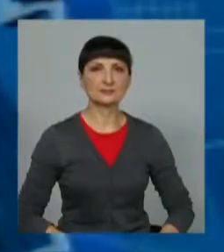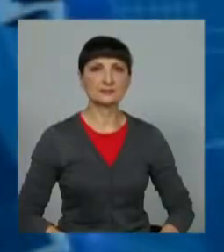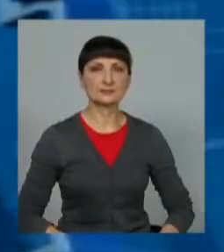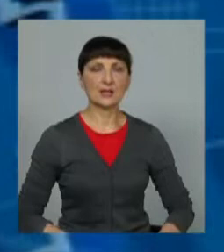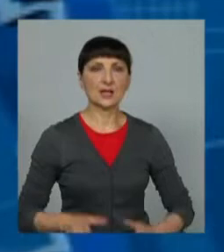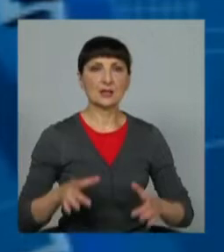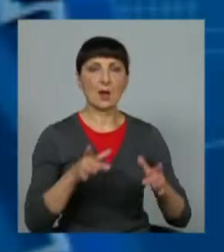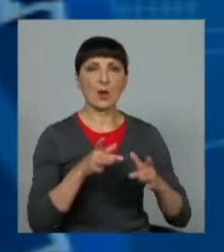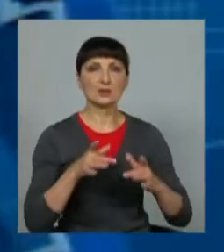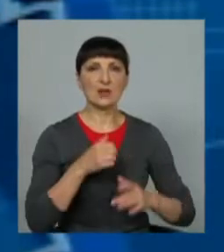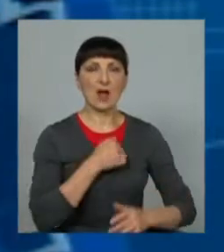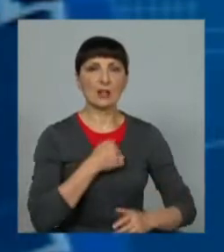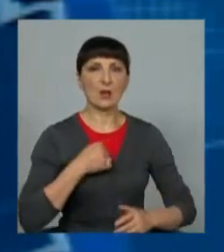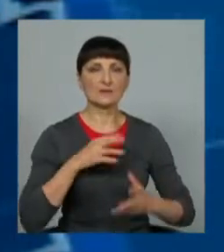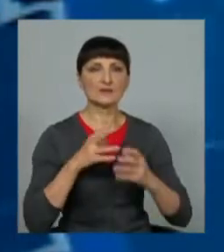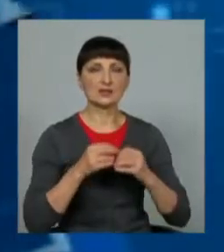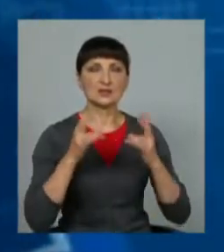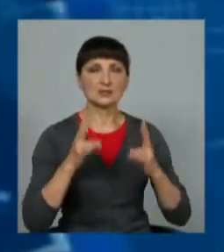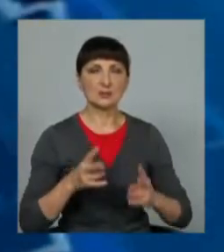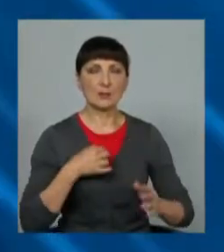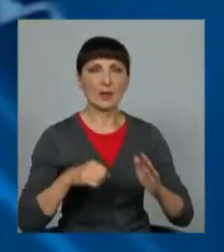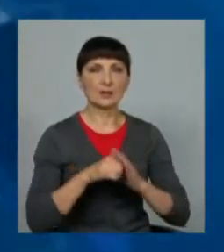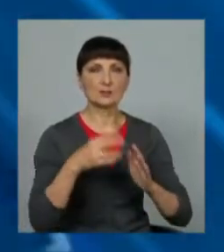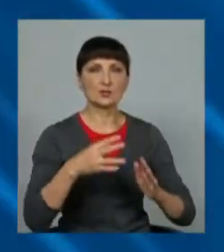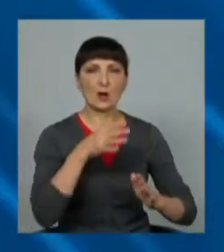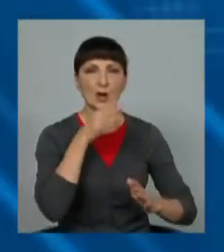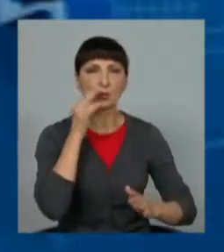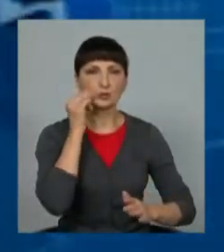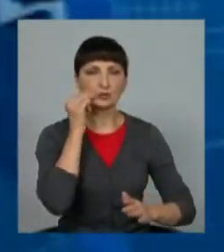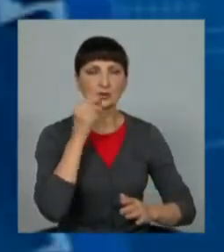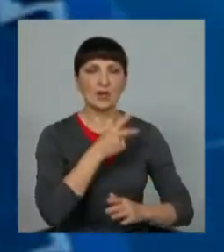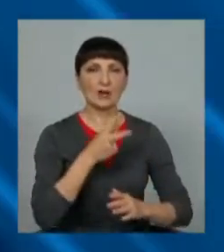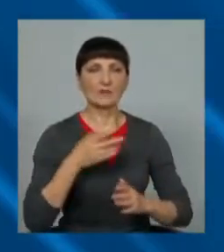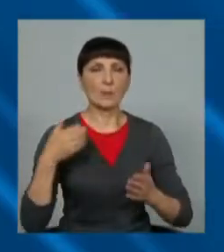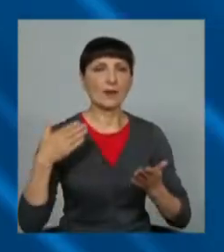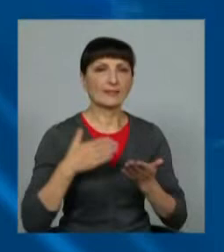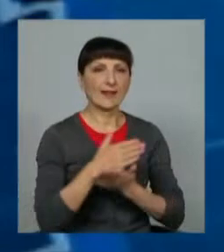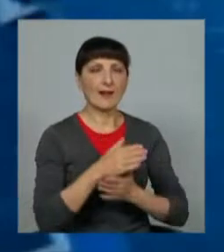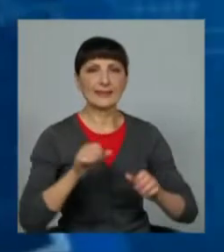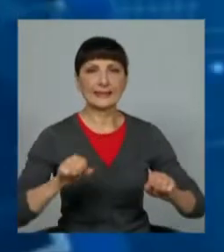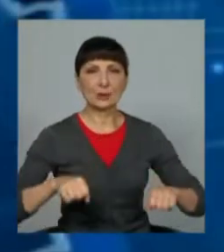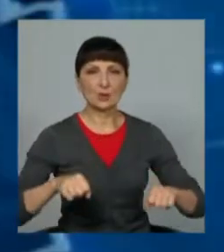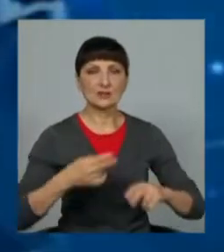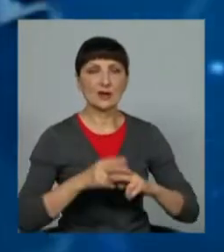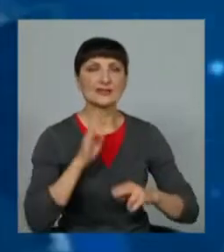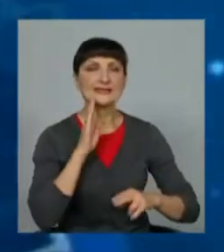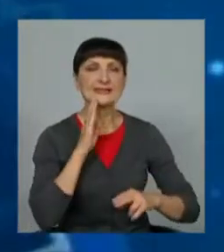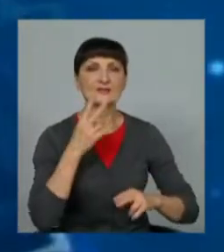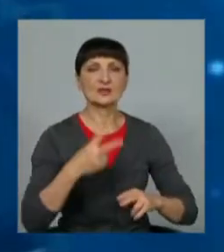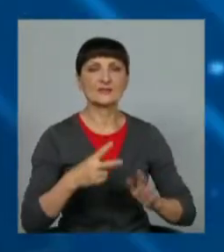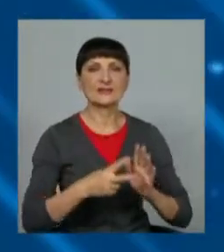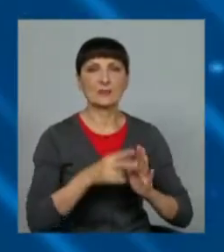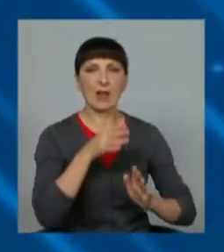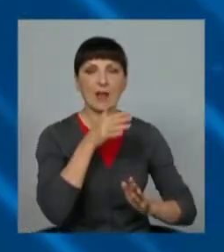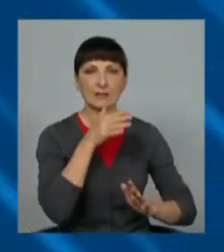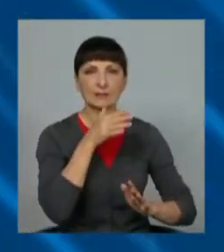На озере Алаколь в результате несчастного случая погиб 40-летний мужчина. Его протаранил гидроцикл, которым управляла